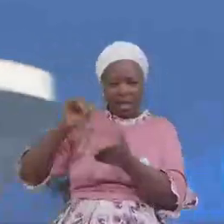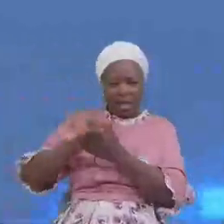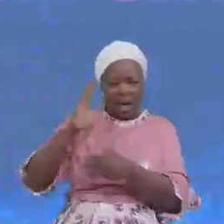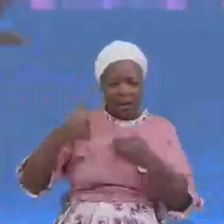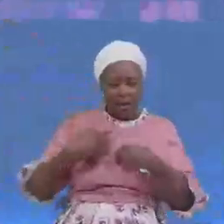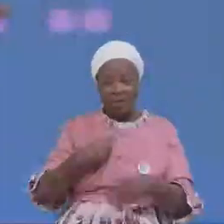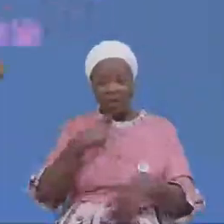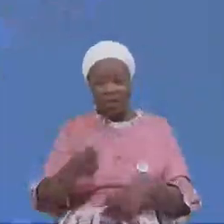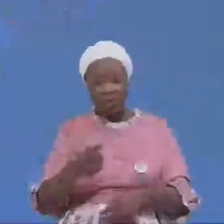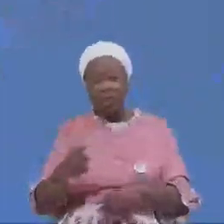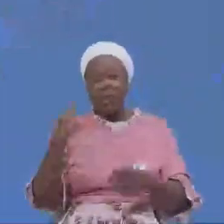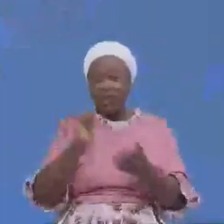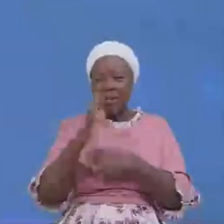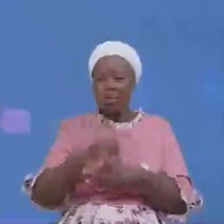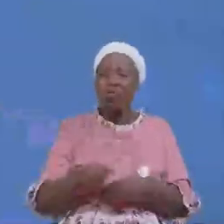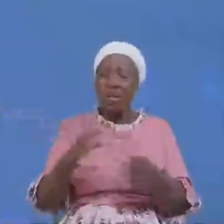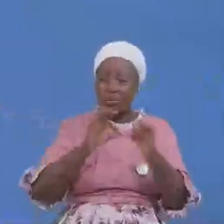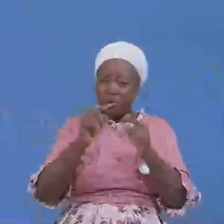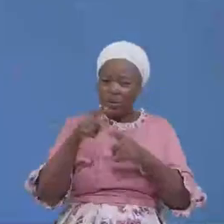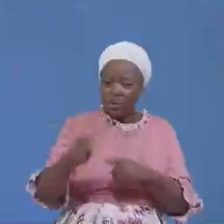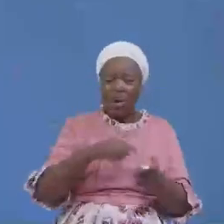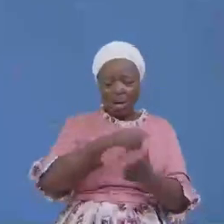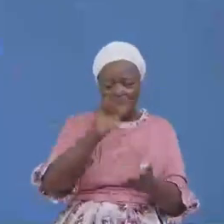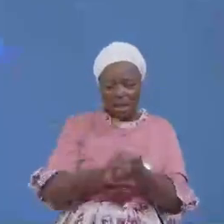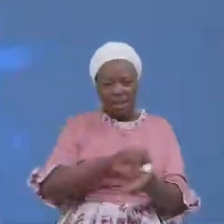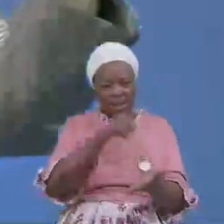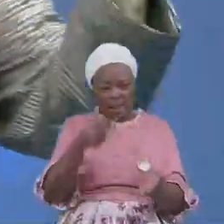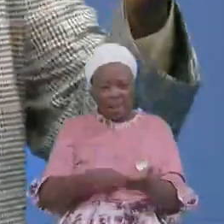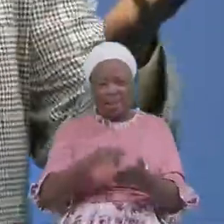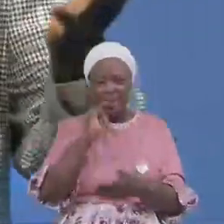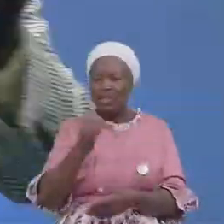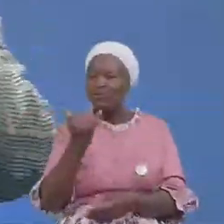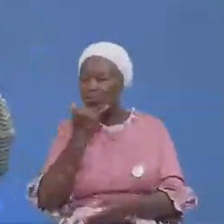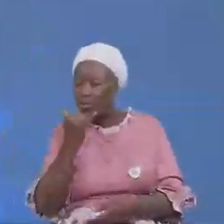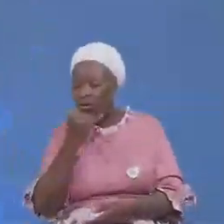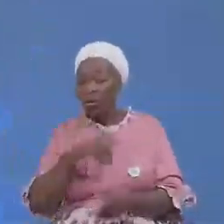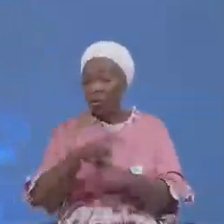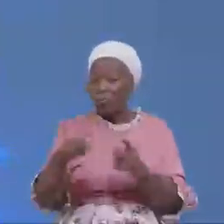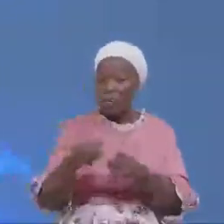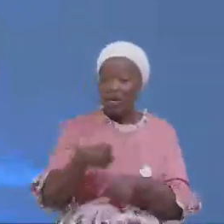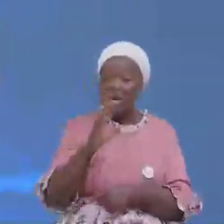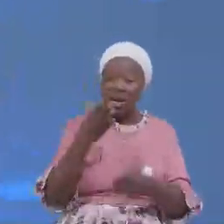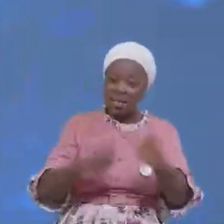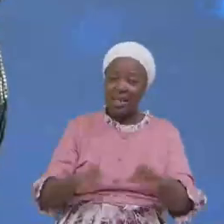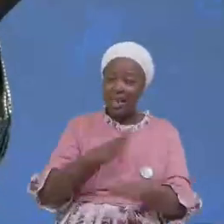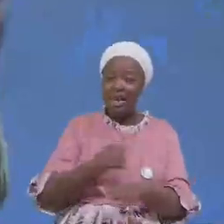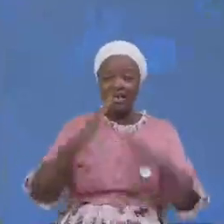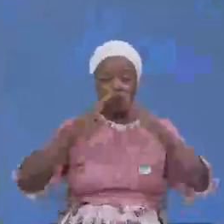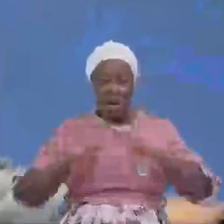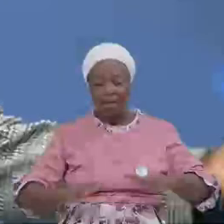t'alerter, qui pouvaient te dire, ah, ceci est mauvais. Quand tout est mort et